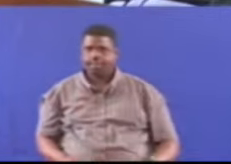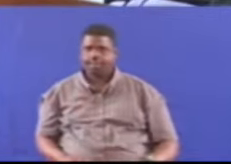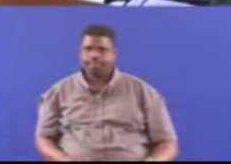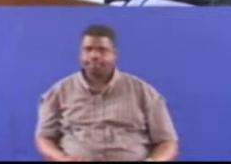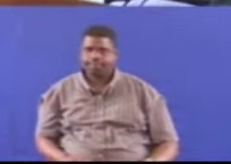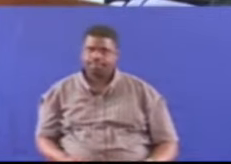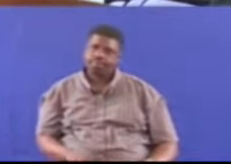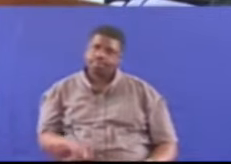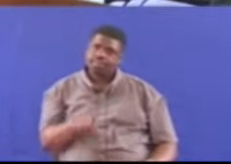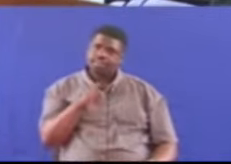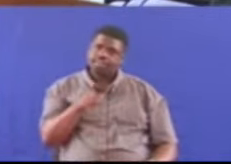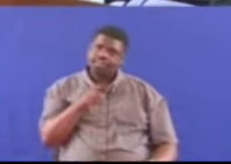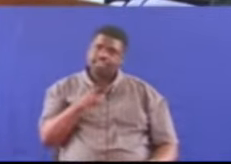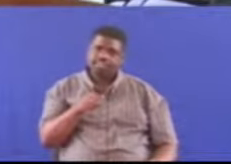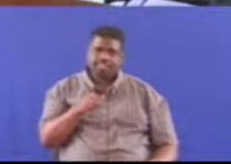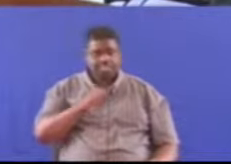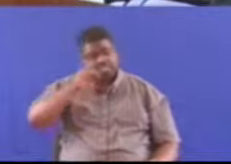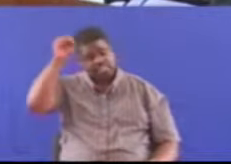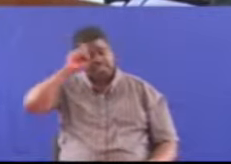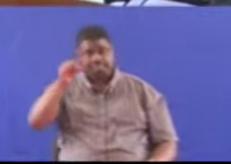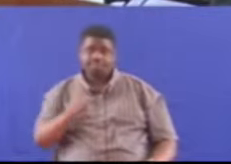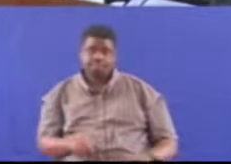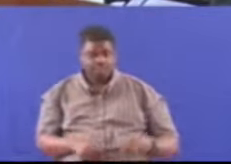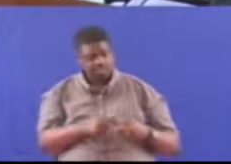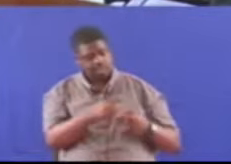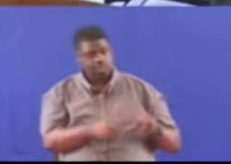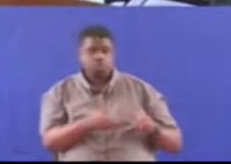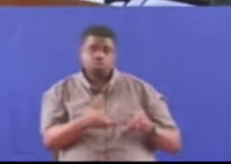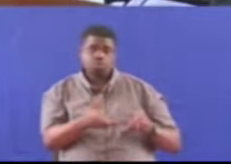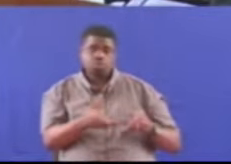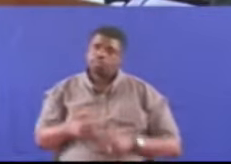Hiyo ni sifa ya tatu iliyotupa ushindi.